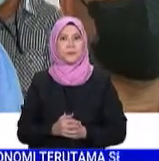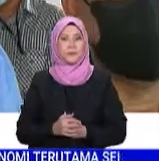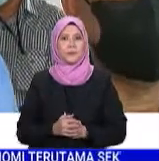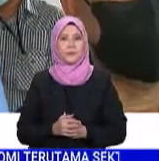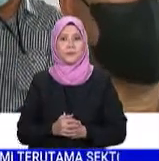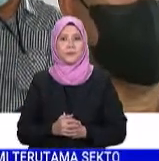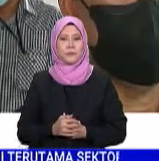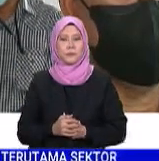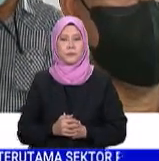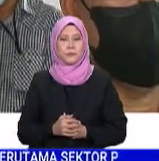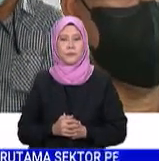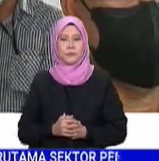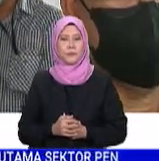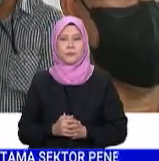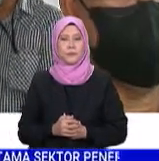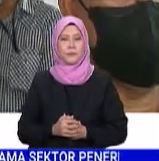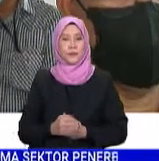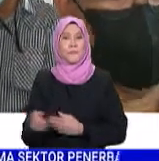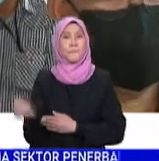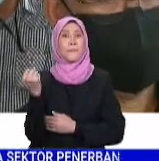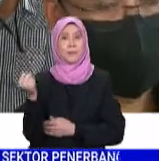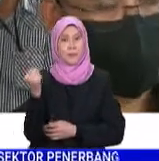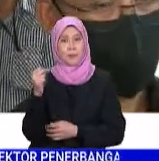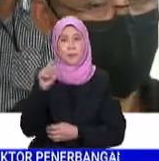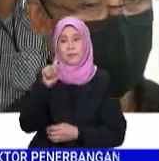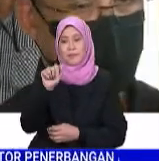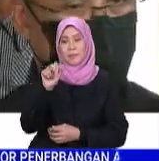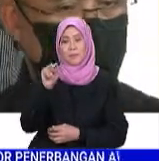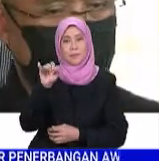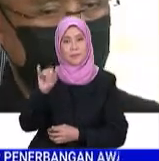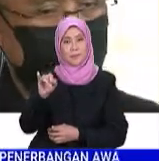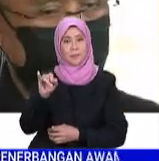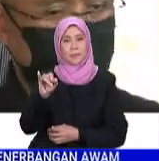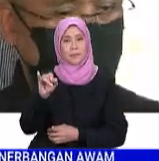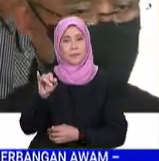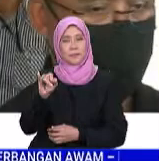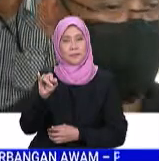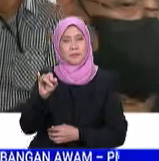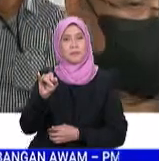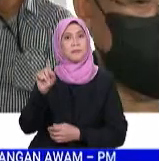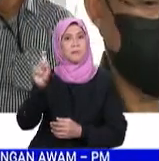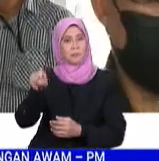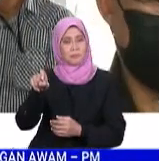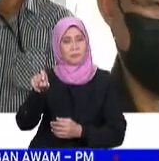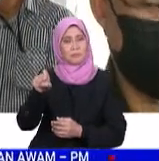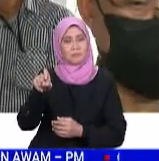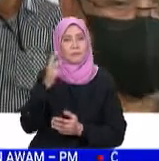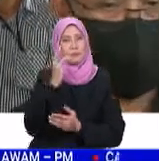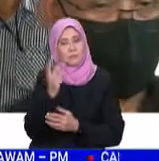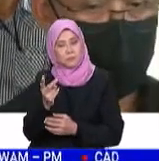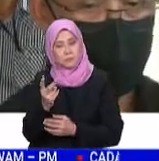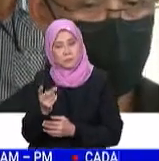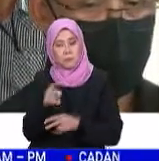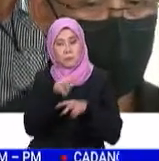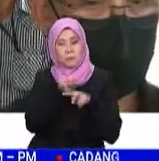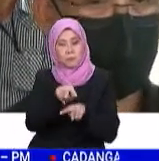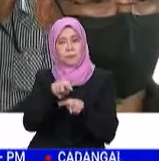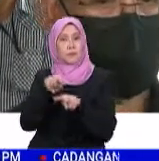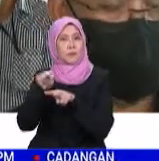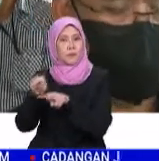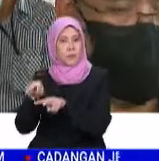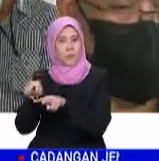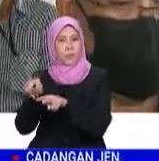Jadi pasar tani juga saya lihat perlu dilihat, perlu dipantau dari